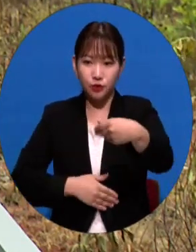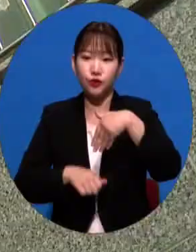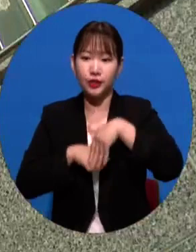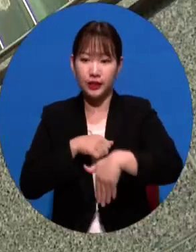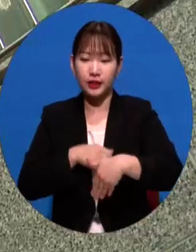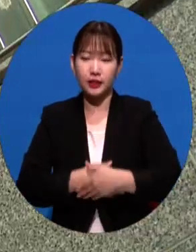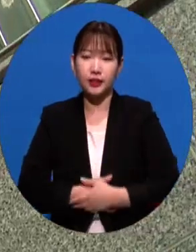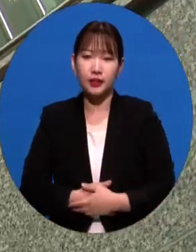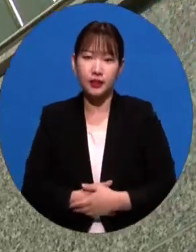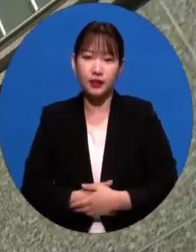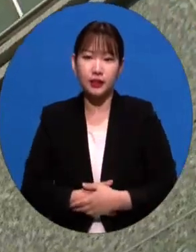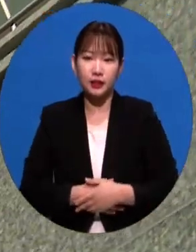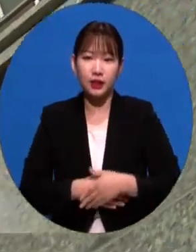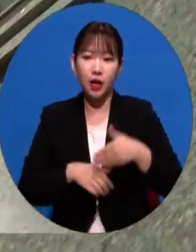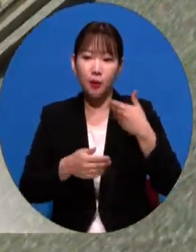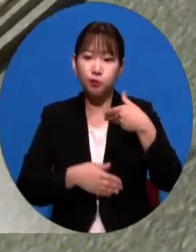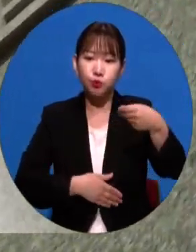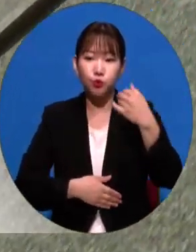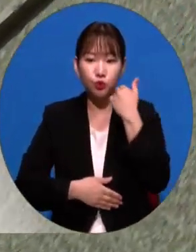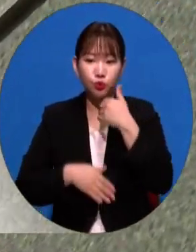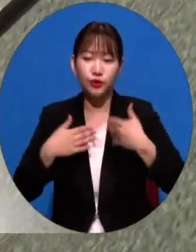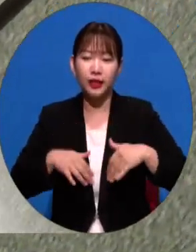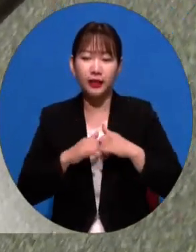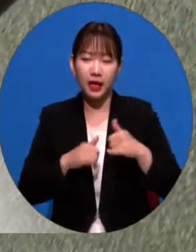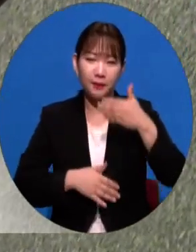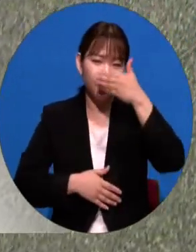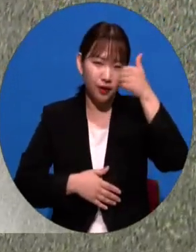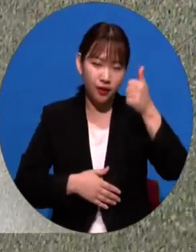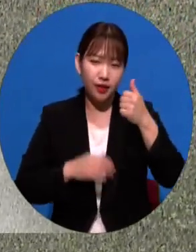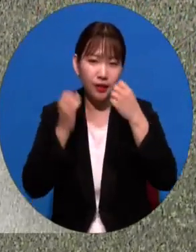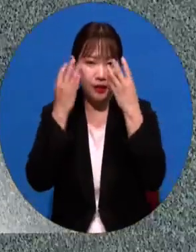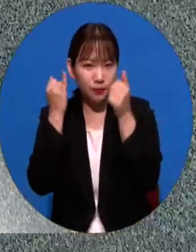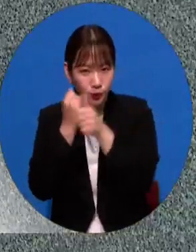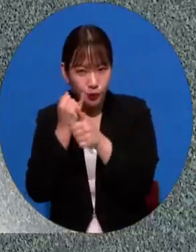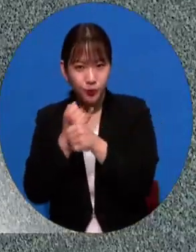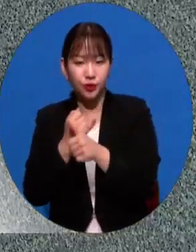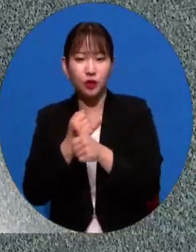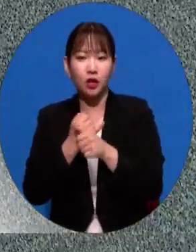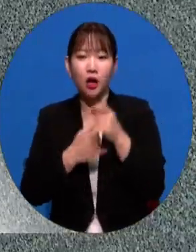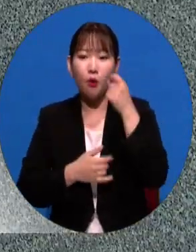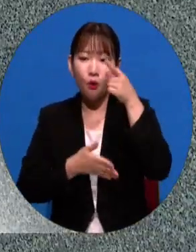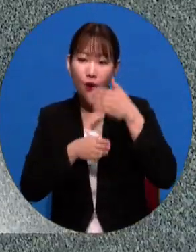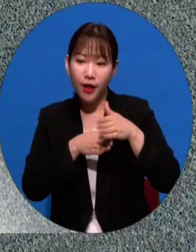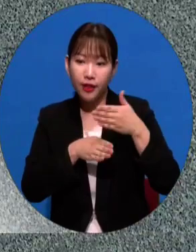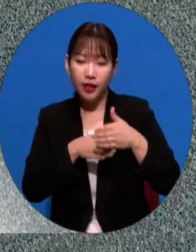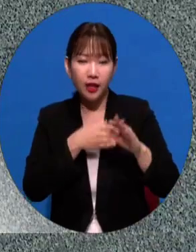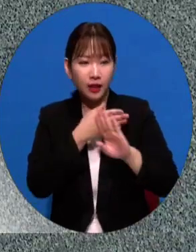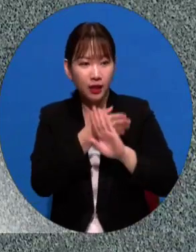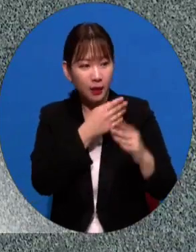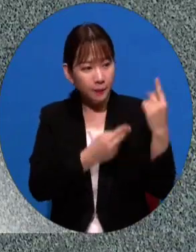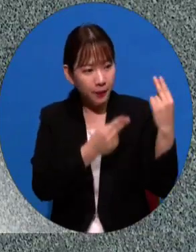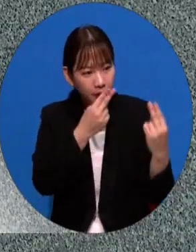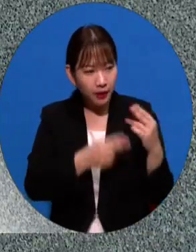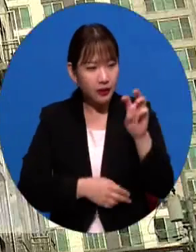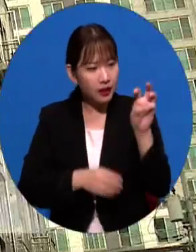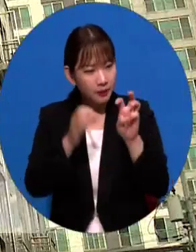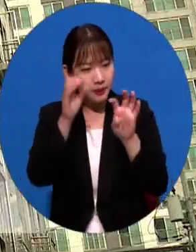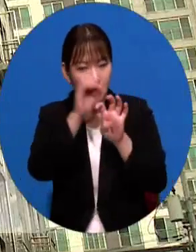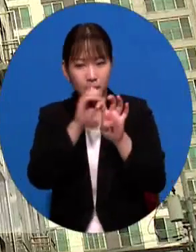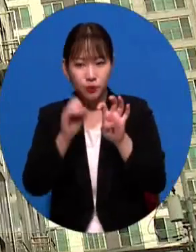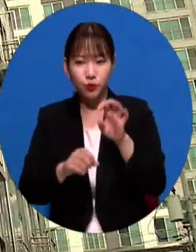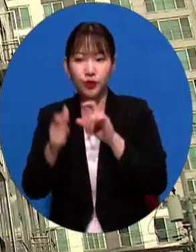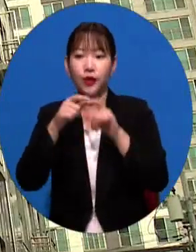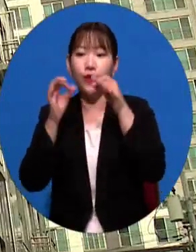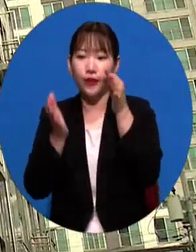사업입니다. 공급 대상은 취약계층, 청년, 신혼부부 등으로 월세는 다른 연립주택보다 30에서